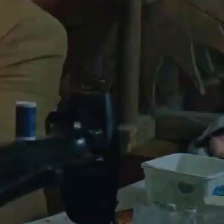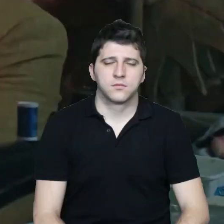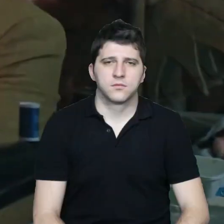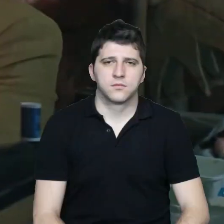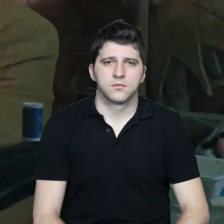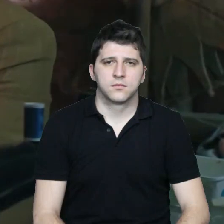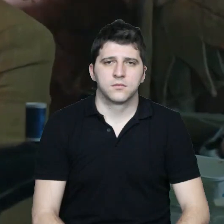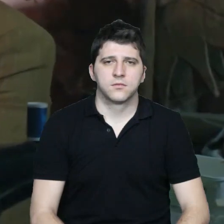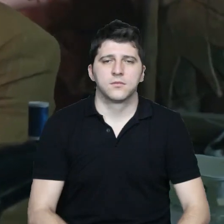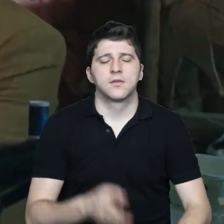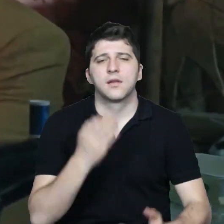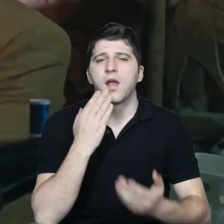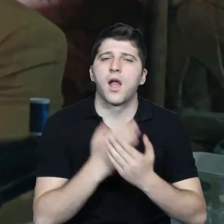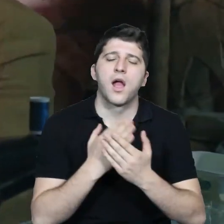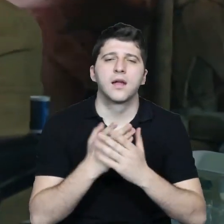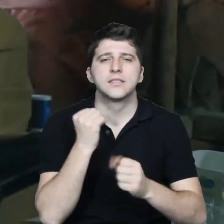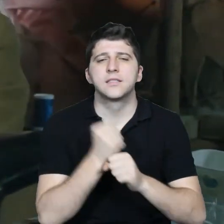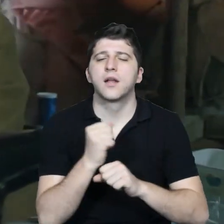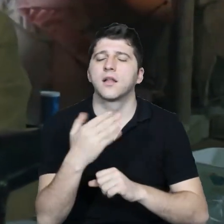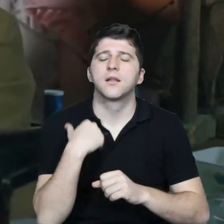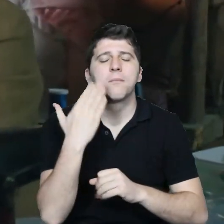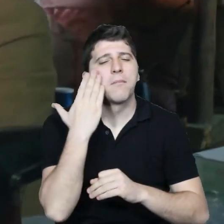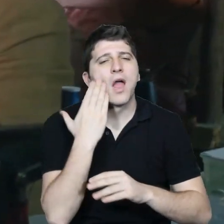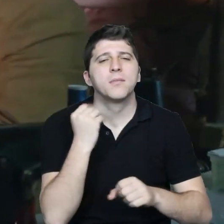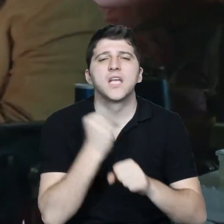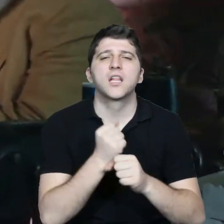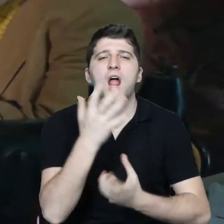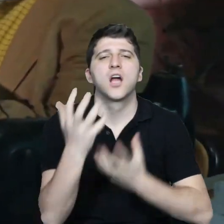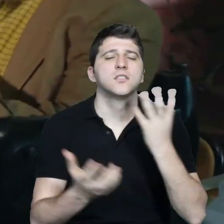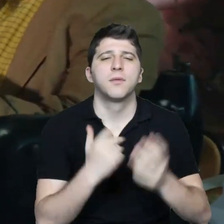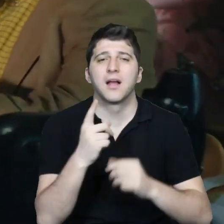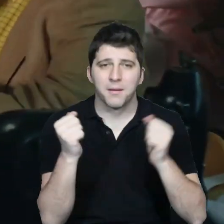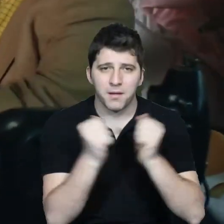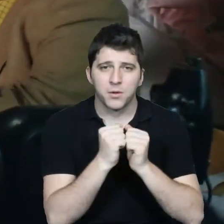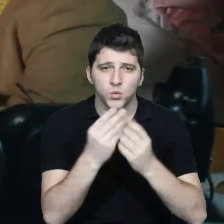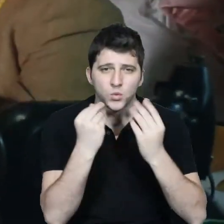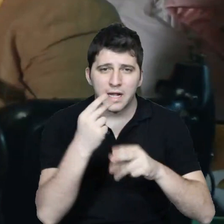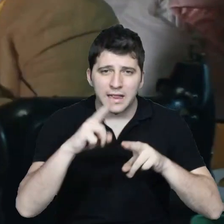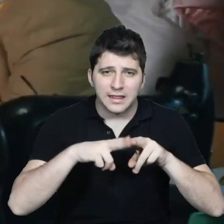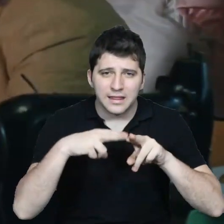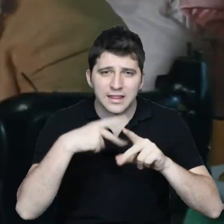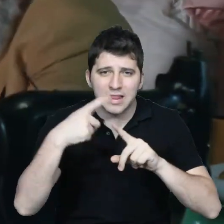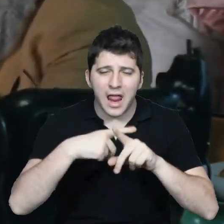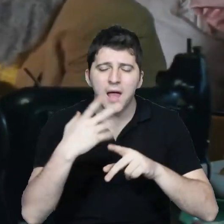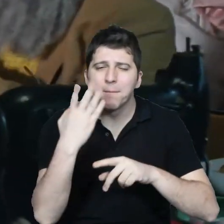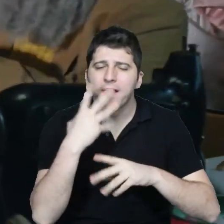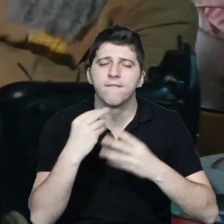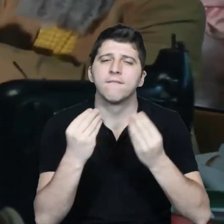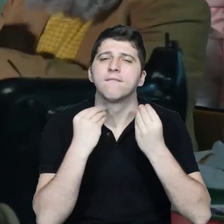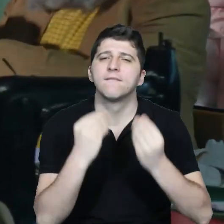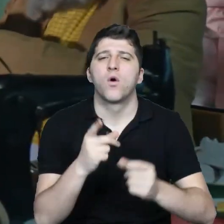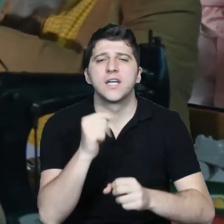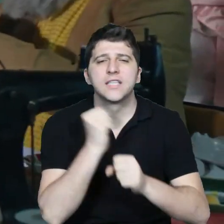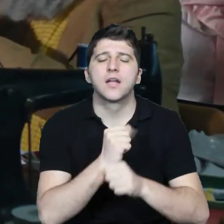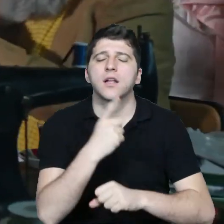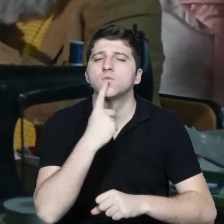Yorgancı. Ah Gerdan, bayılırım Gerdan haşlamasına. Hele yanında böyle güzel bir tereyağlı pilav olacak. Ay o